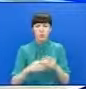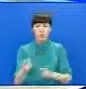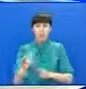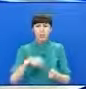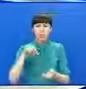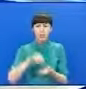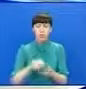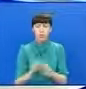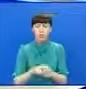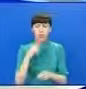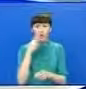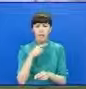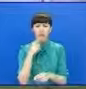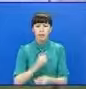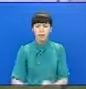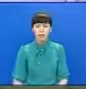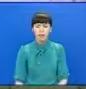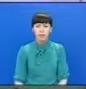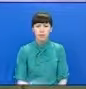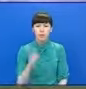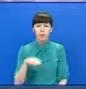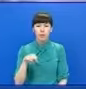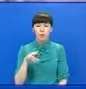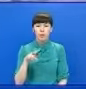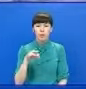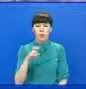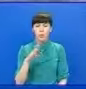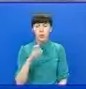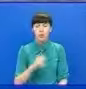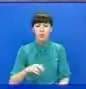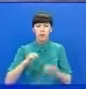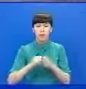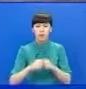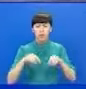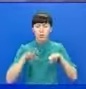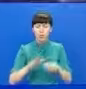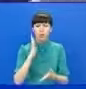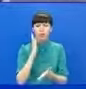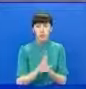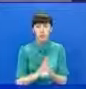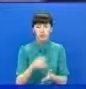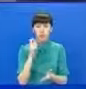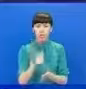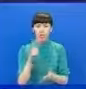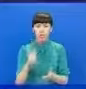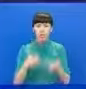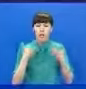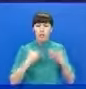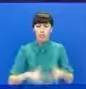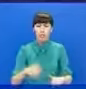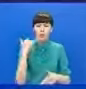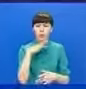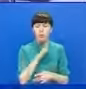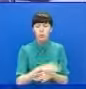өкілдері осылай дейді. Түлкібас ауданында жыл санап әлеуметтік мәселелер оң шешімін тауып келеді. Халық саны өскен сайын әрбір